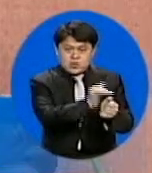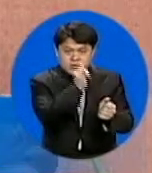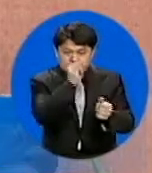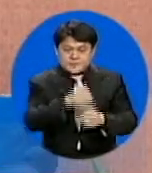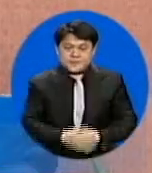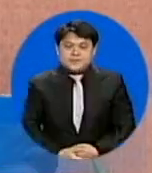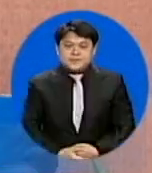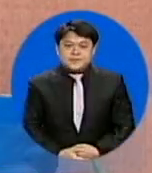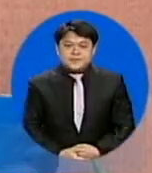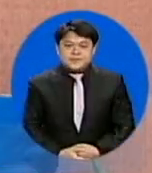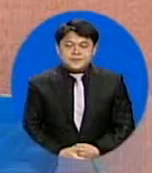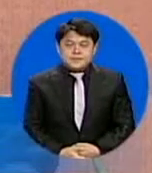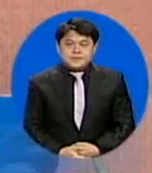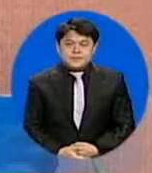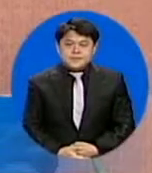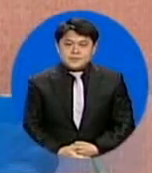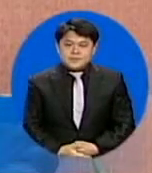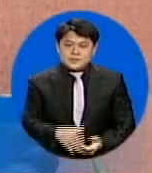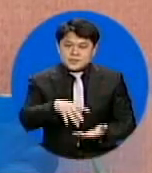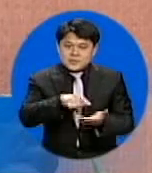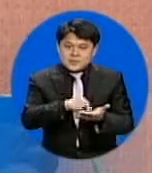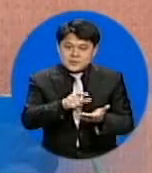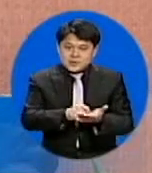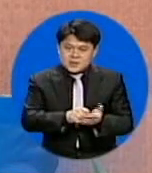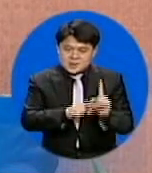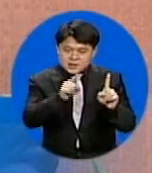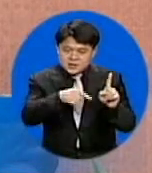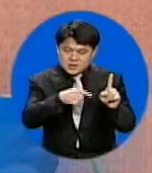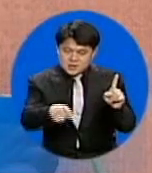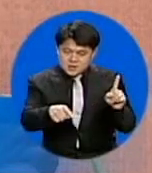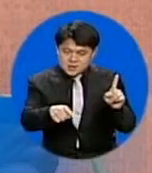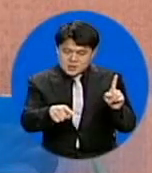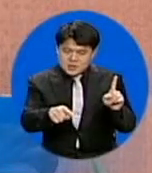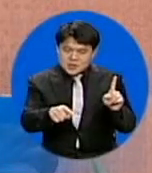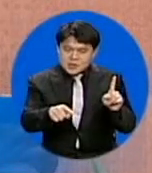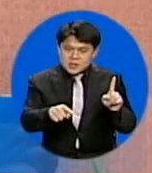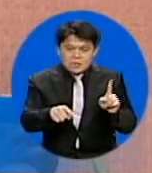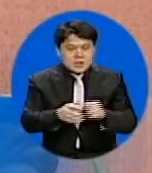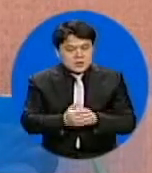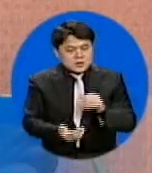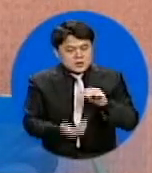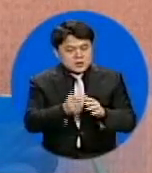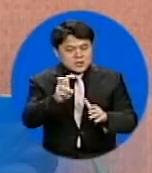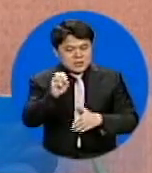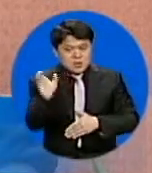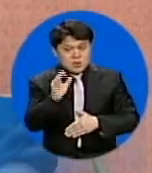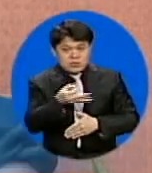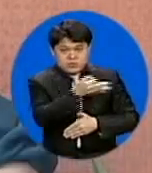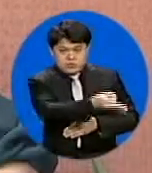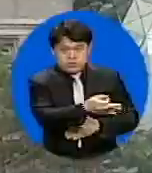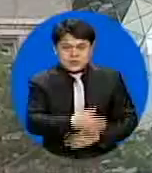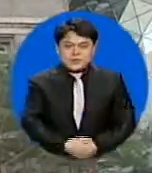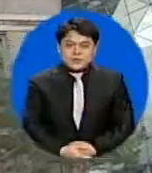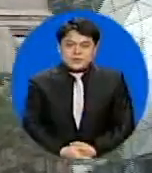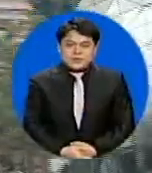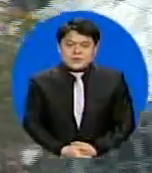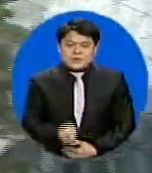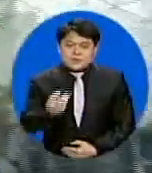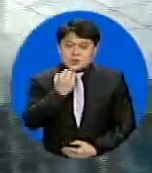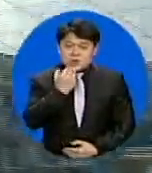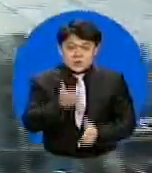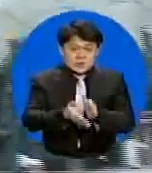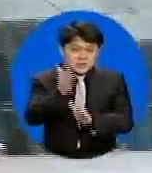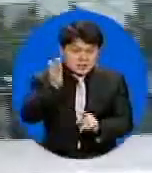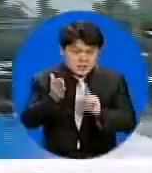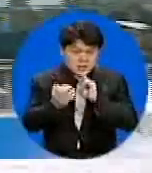50%에 준한 금액이 나가고 있습니다. 대략 1인 가구 같은 경우는 최대로 한 20만 원 정도가 나가고 있습니다. 한편